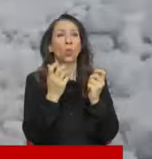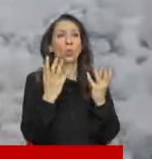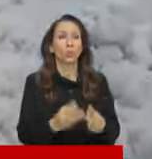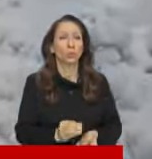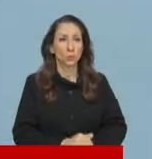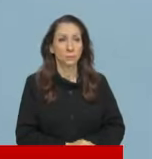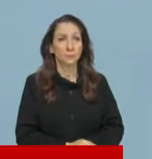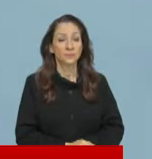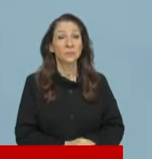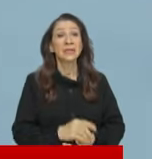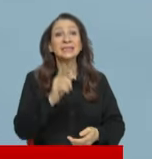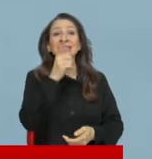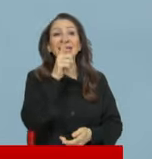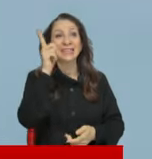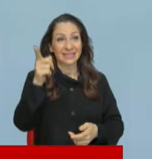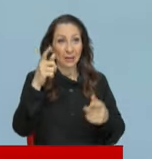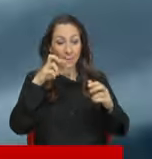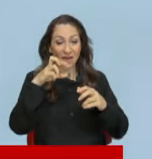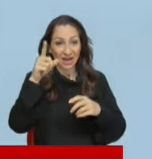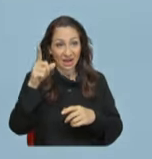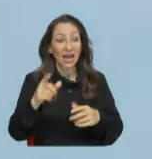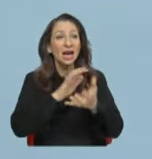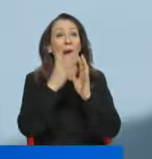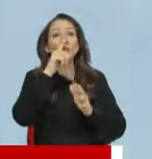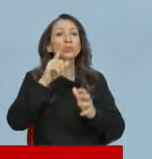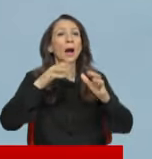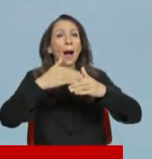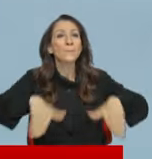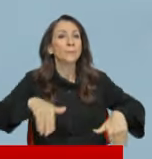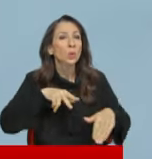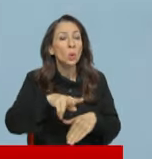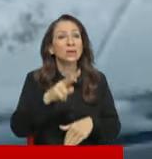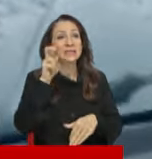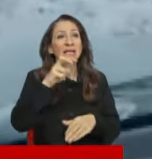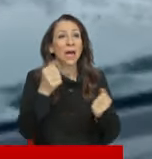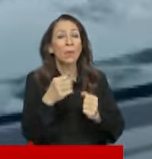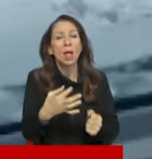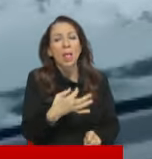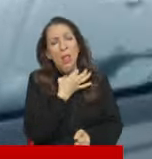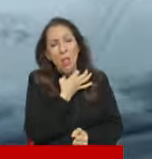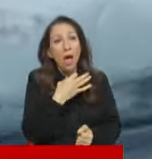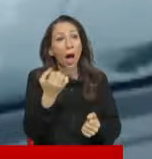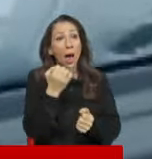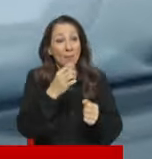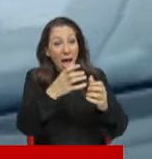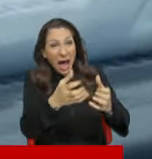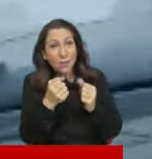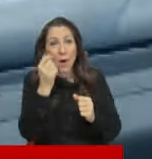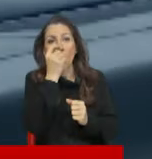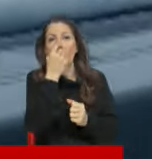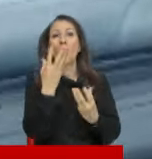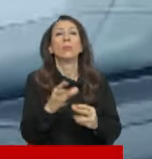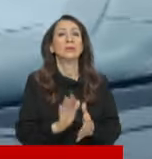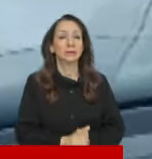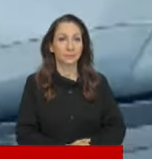geldi Siirt Pervari'de ise kar nedeniyle kapanan yolda 8 araç mahsur kaldı araçlara ulaşmak kolay